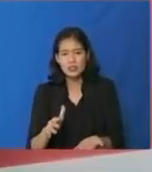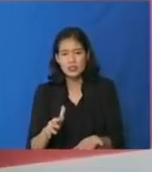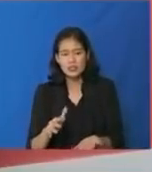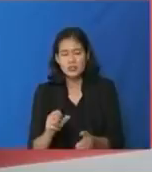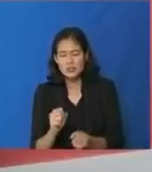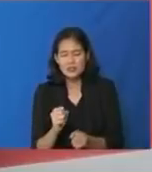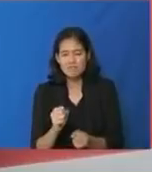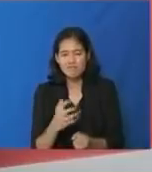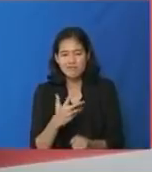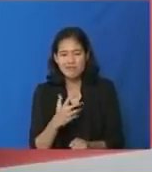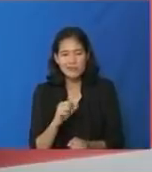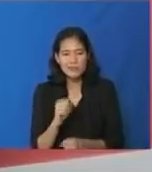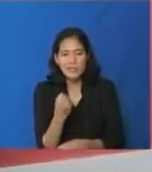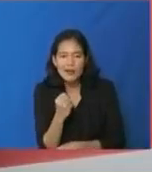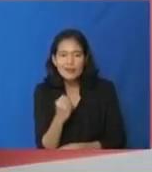memungkinkan